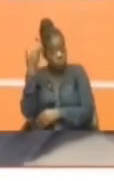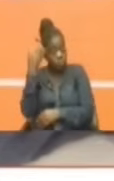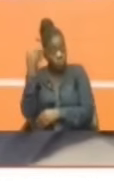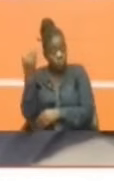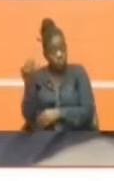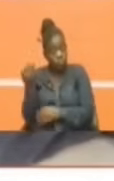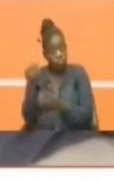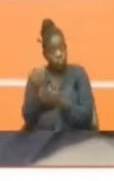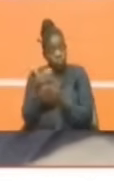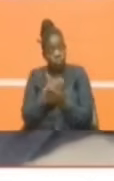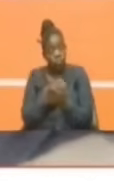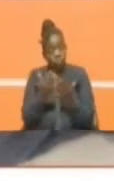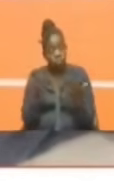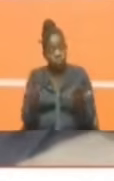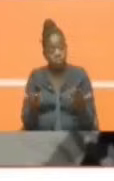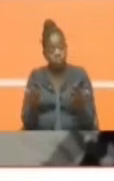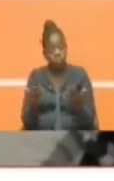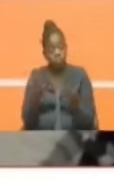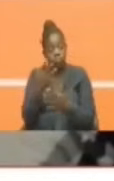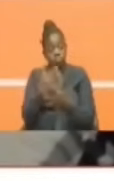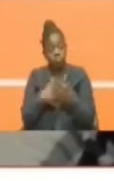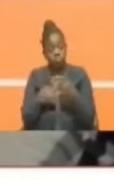kuba omusaayi gwamuyiika ku bwongo